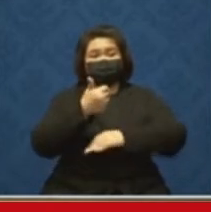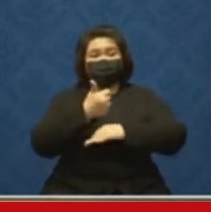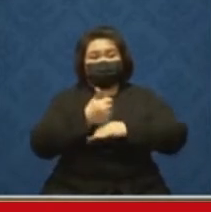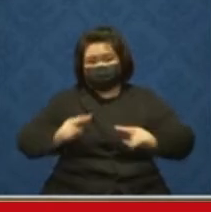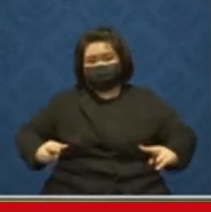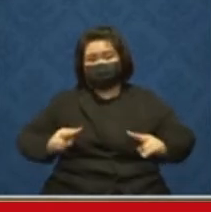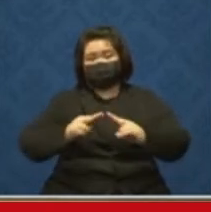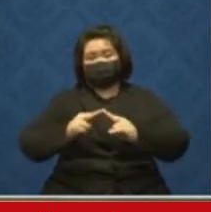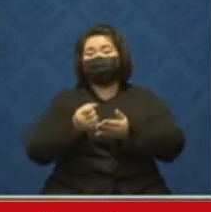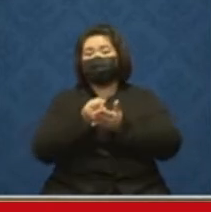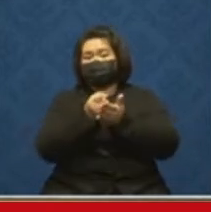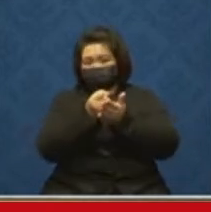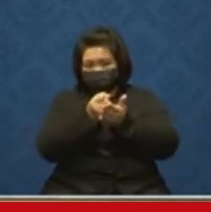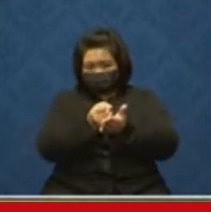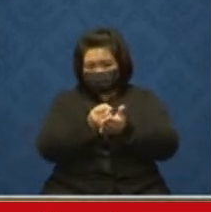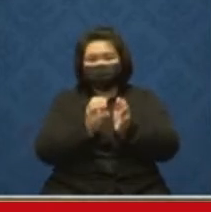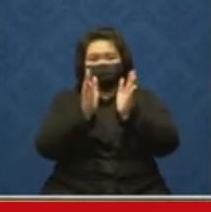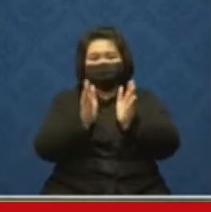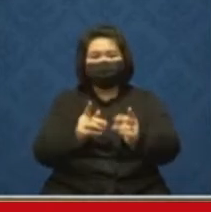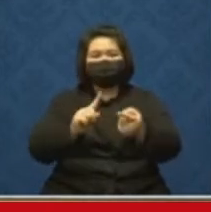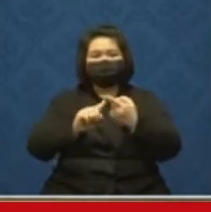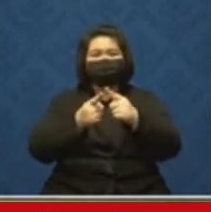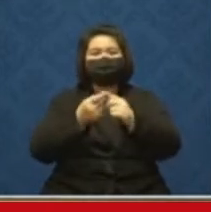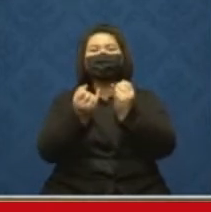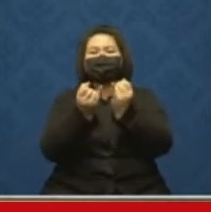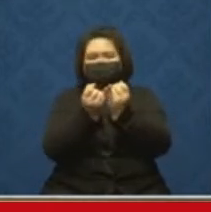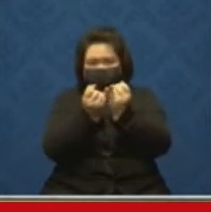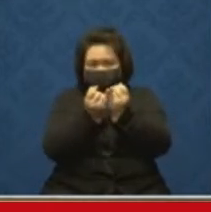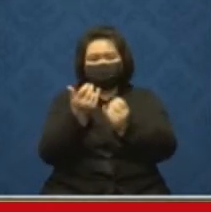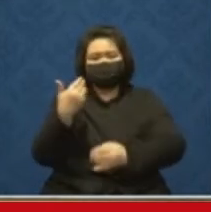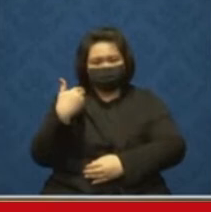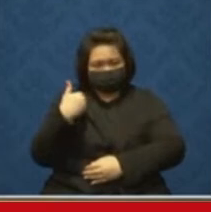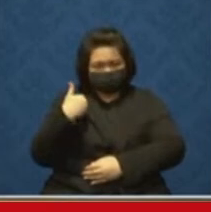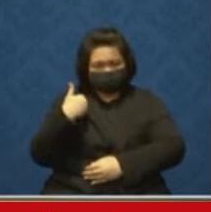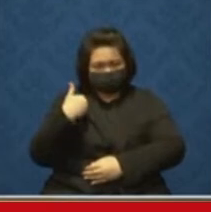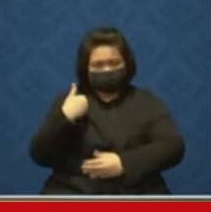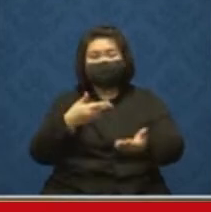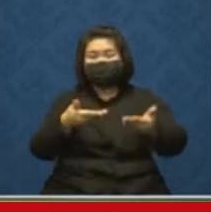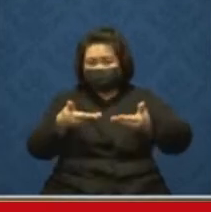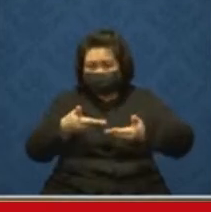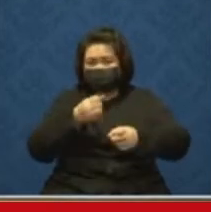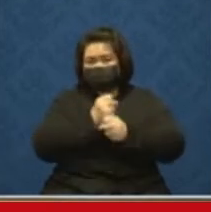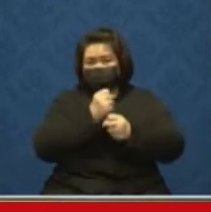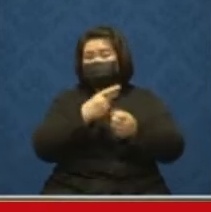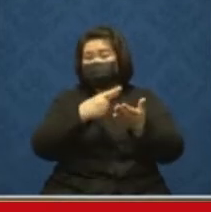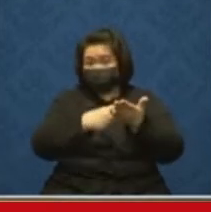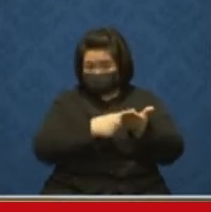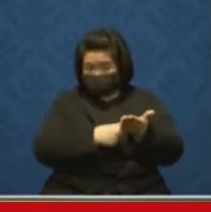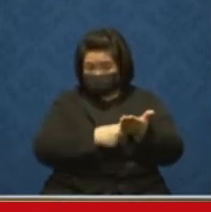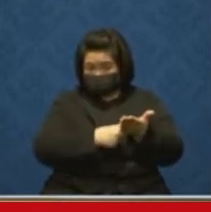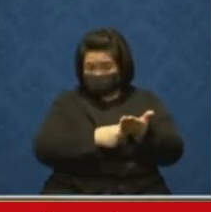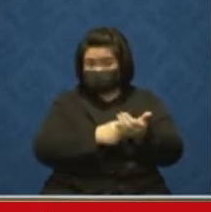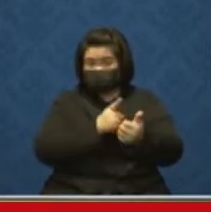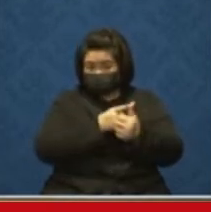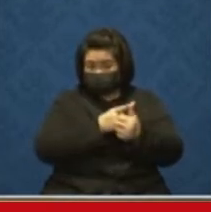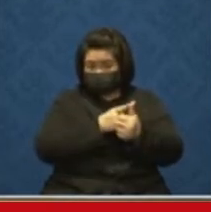ตีได้เอือผู้ทเป็เพื่อน content- เป็ baddieไปเป็ที่ปรกษายัไมพอท่านปลอยใหเข